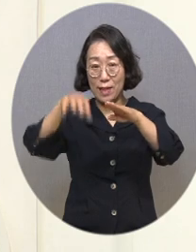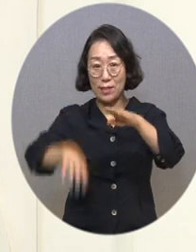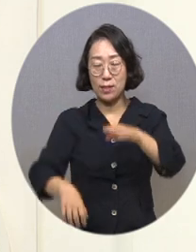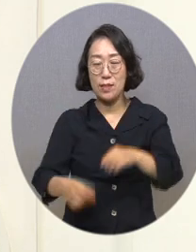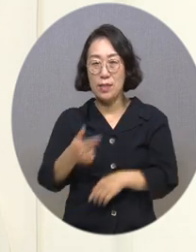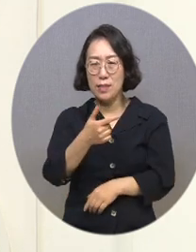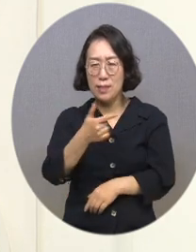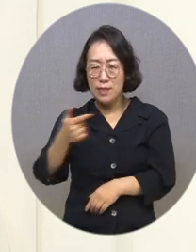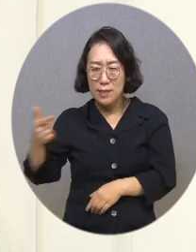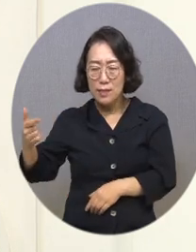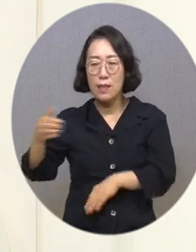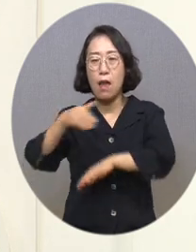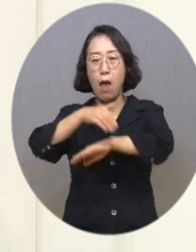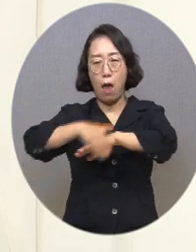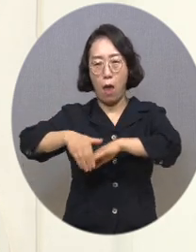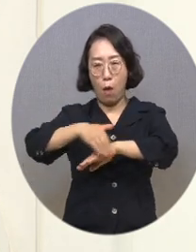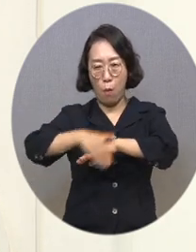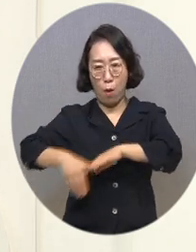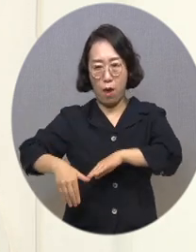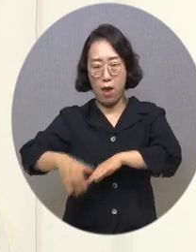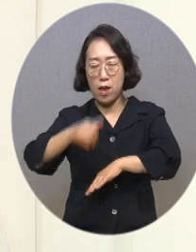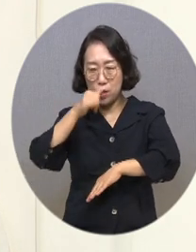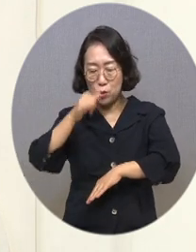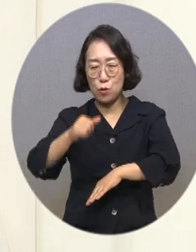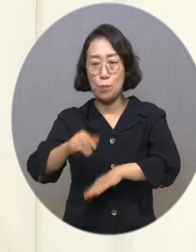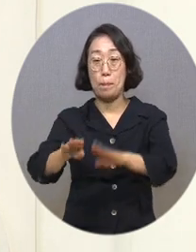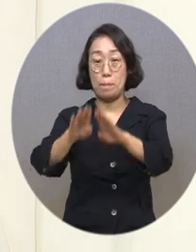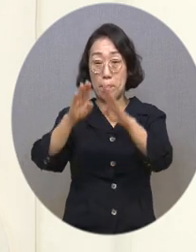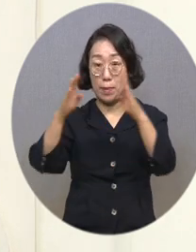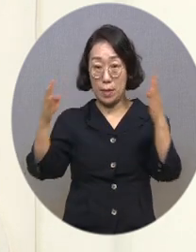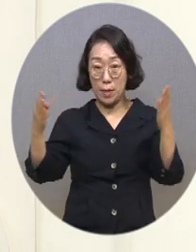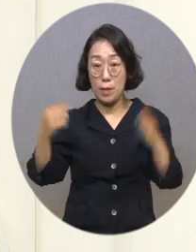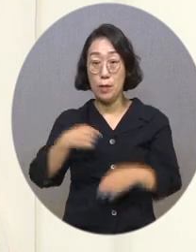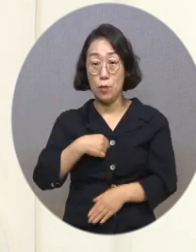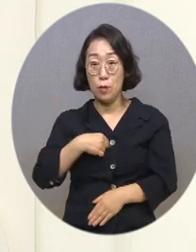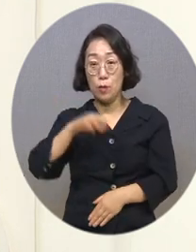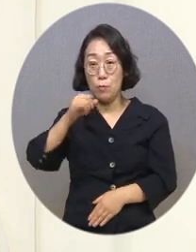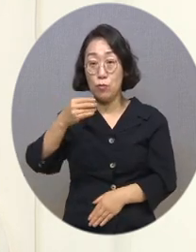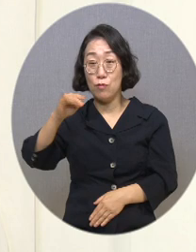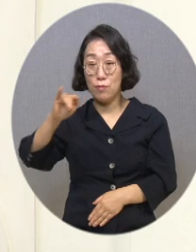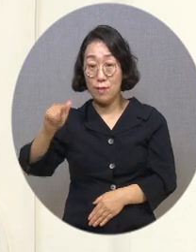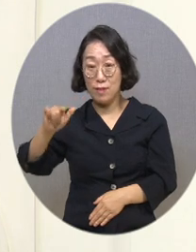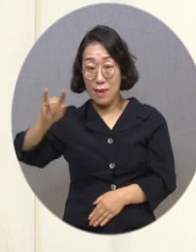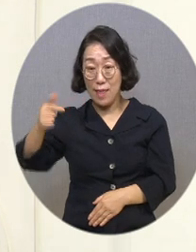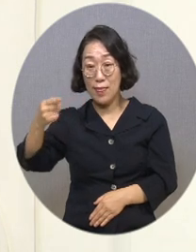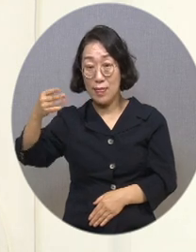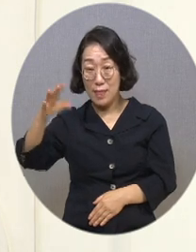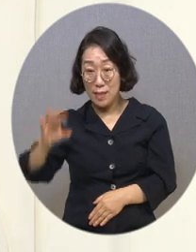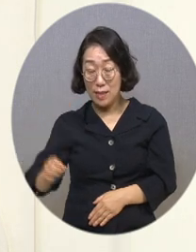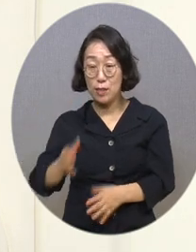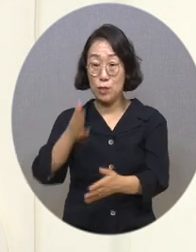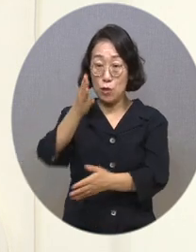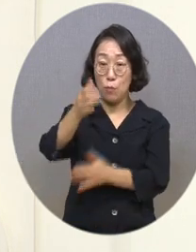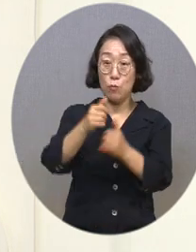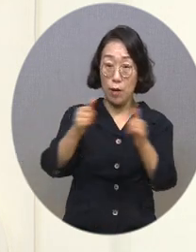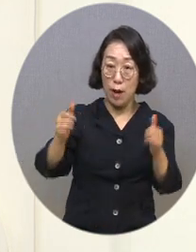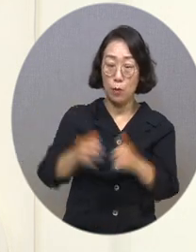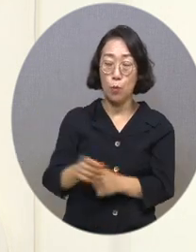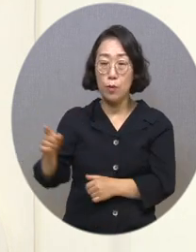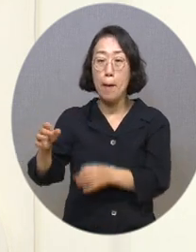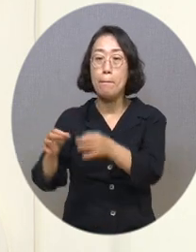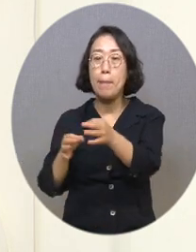큰 프로젝트를 열어요. 그래서 저는 브랜딩 전문가로, 그리고 또 한 분은 마케팅 전문가가